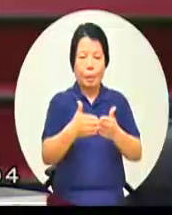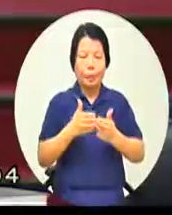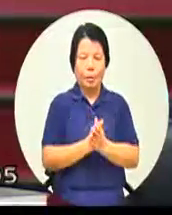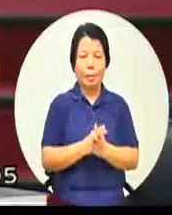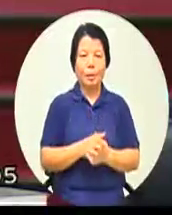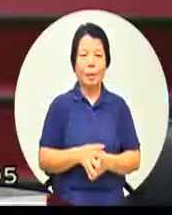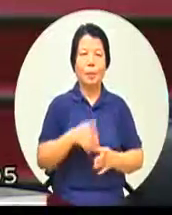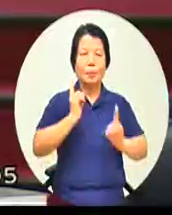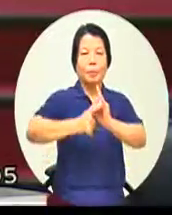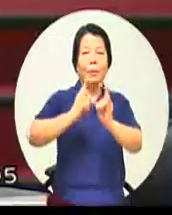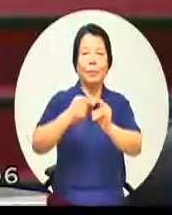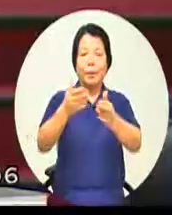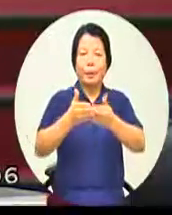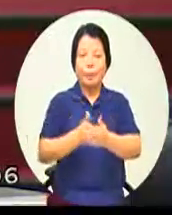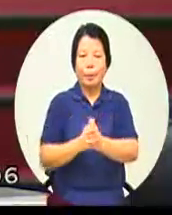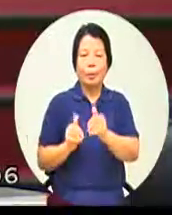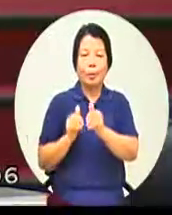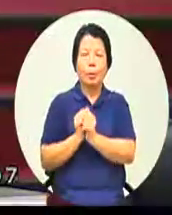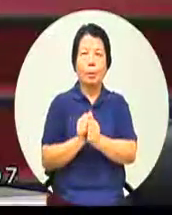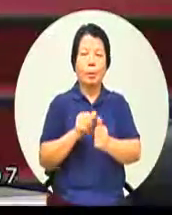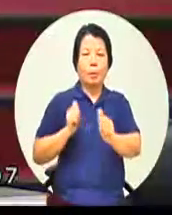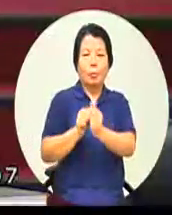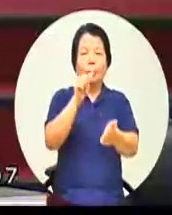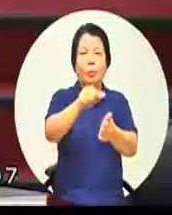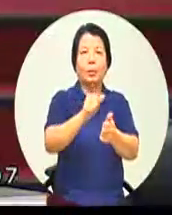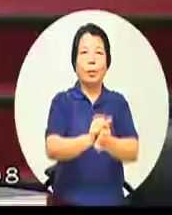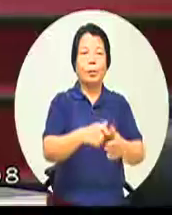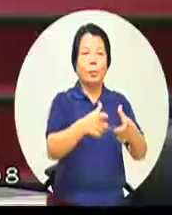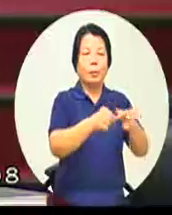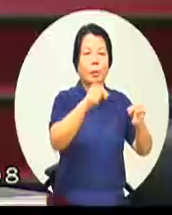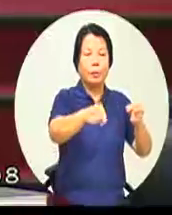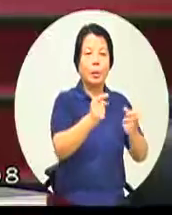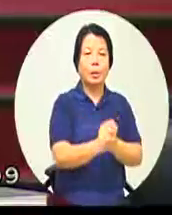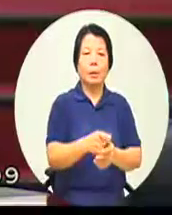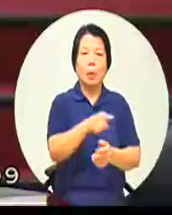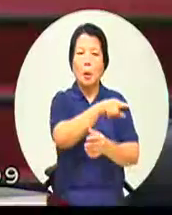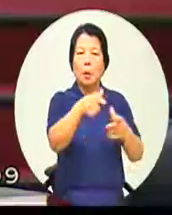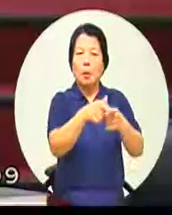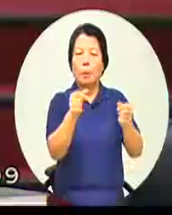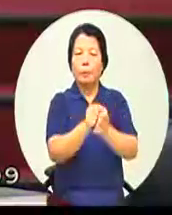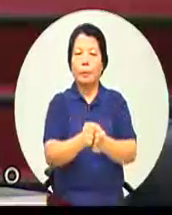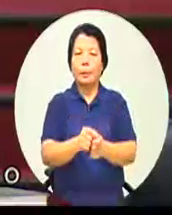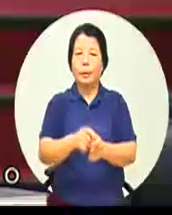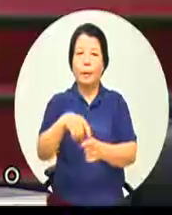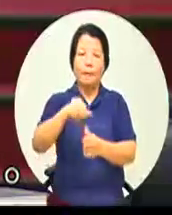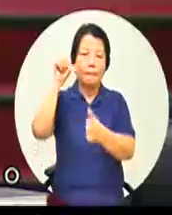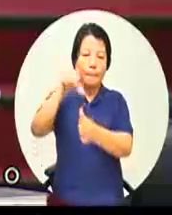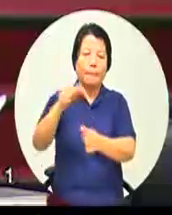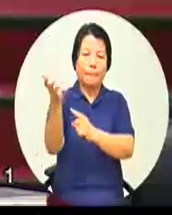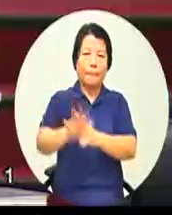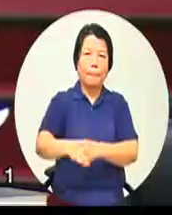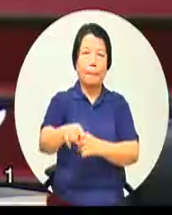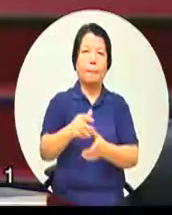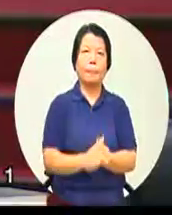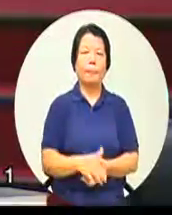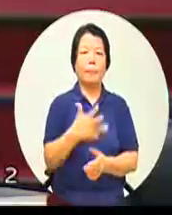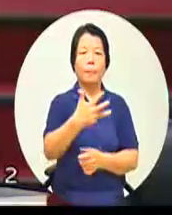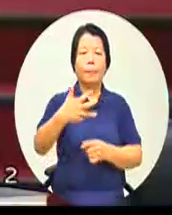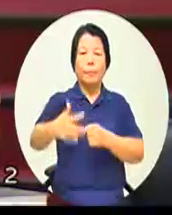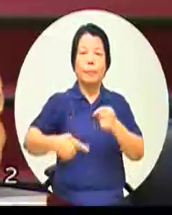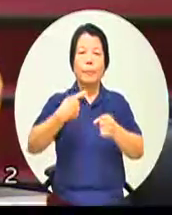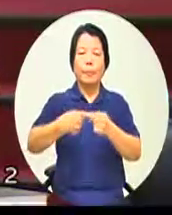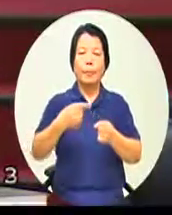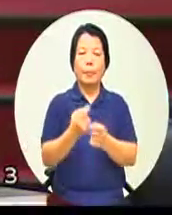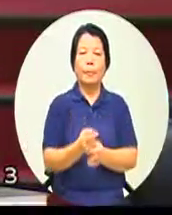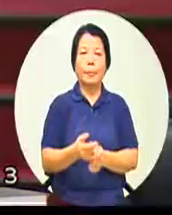本。结果被日本当局打死的，我这这近代史我知嘛，这牺牲大八年，牺牲台